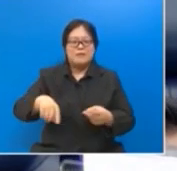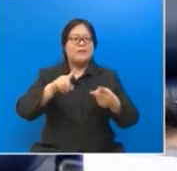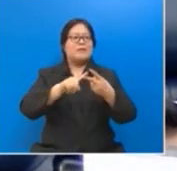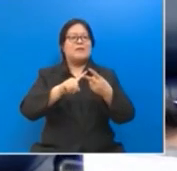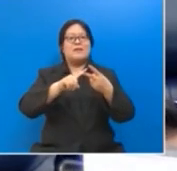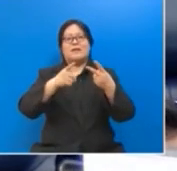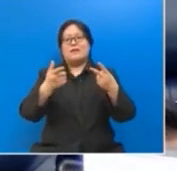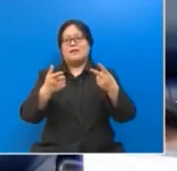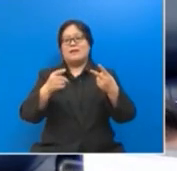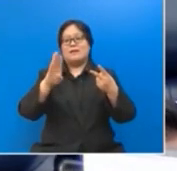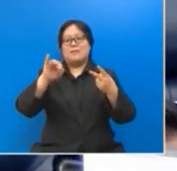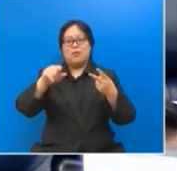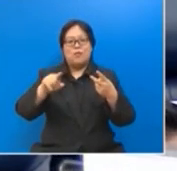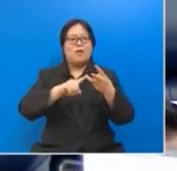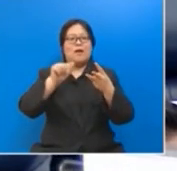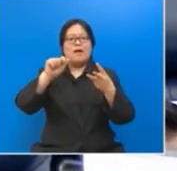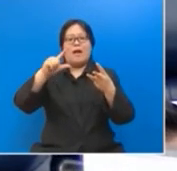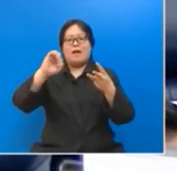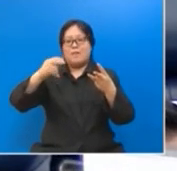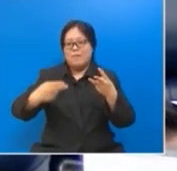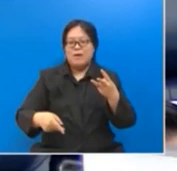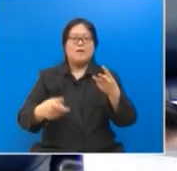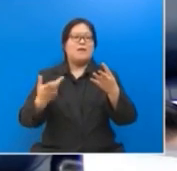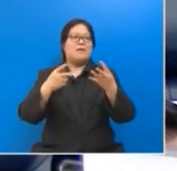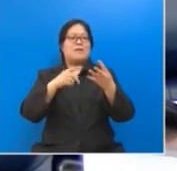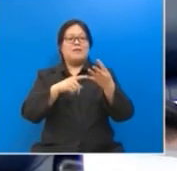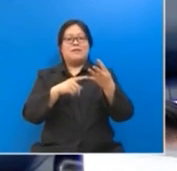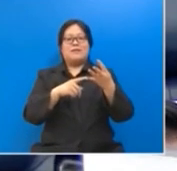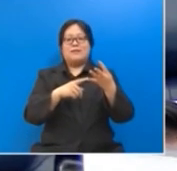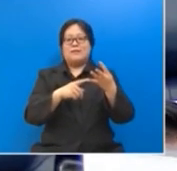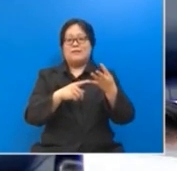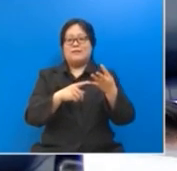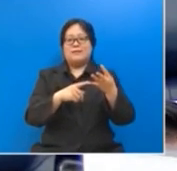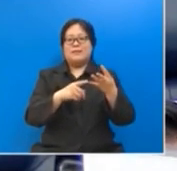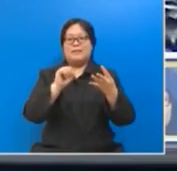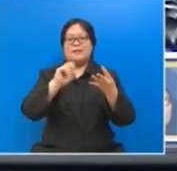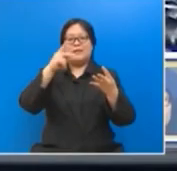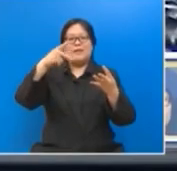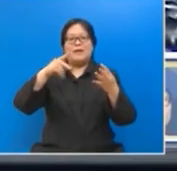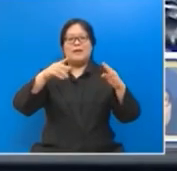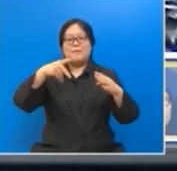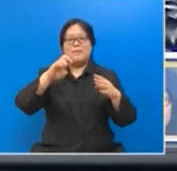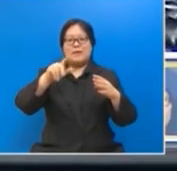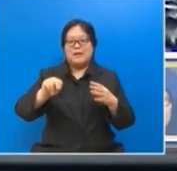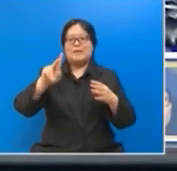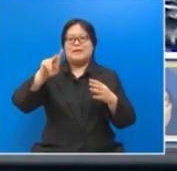SMK Agama, Limawan Kimanis, SK Pakan Kimanis dan